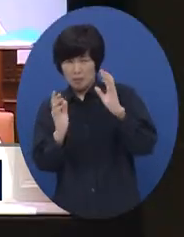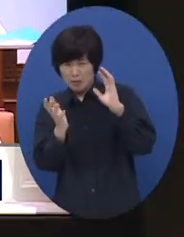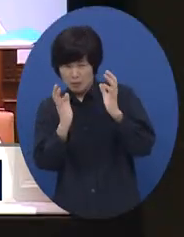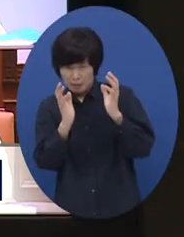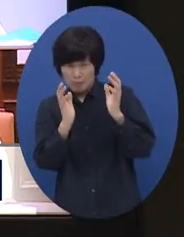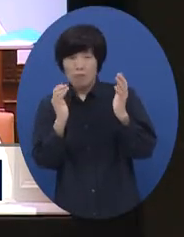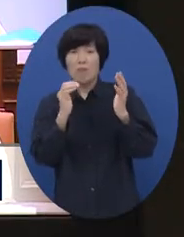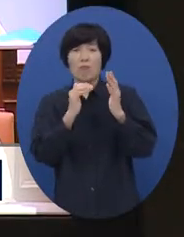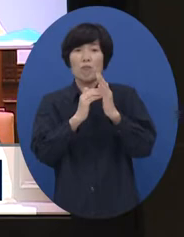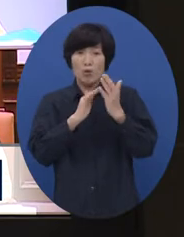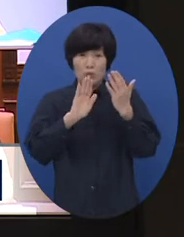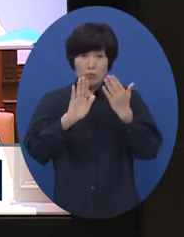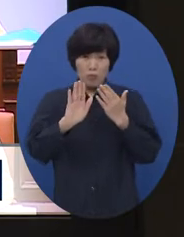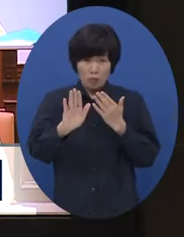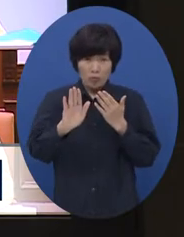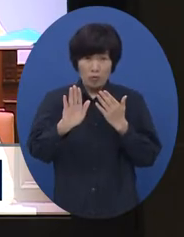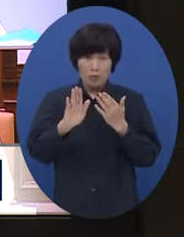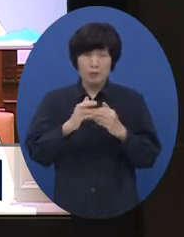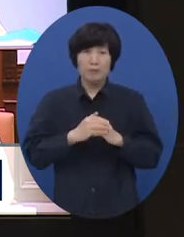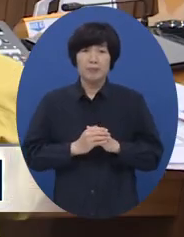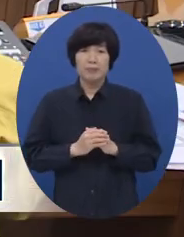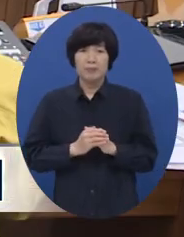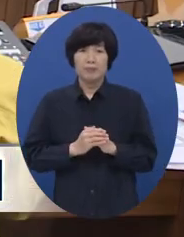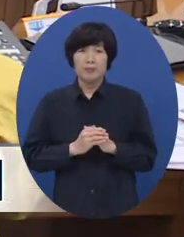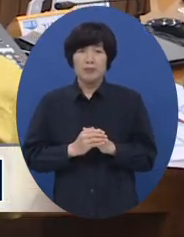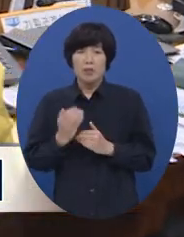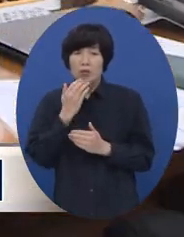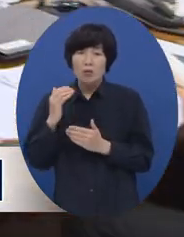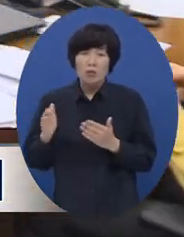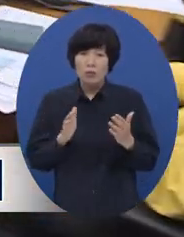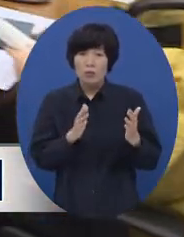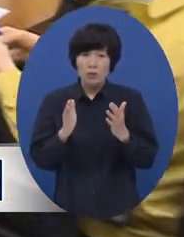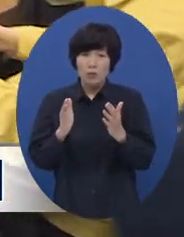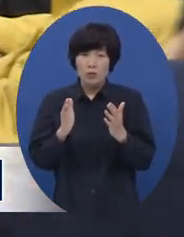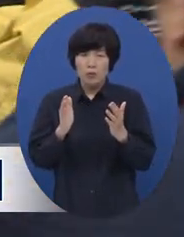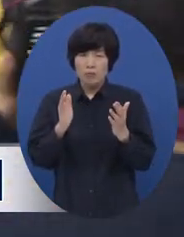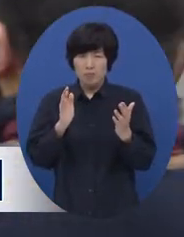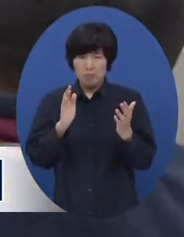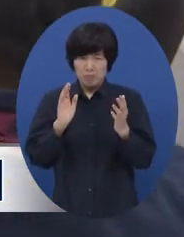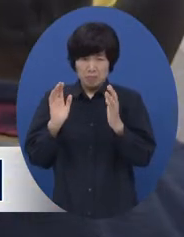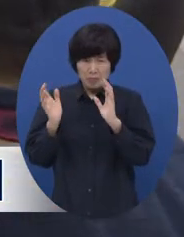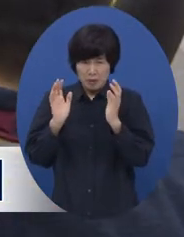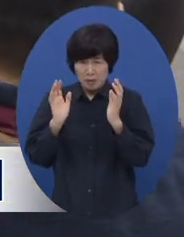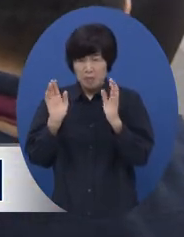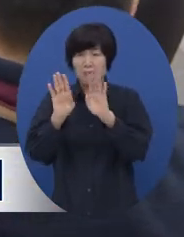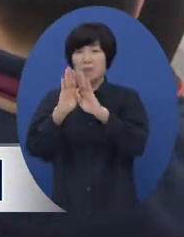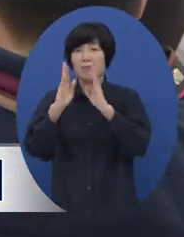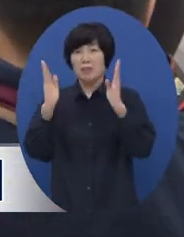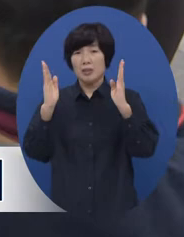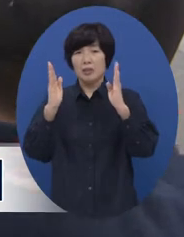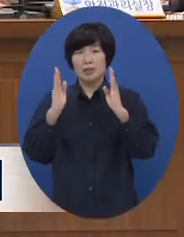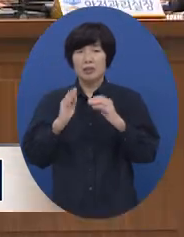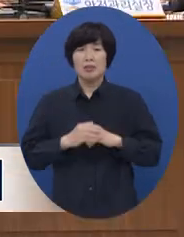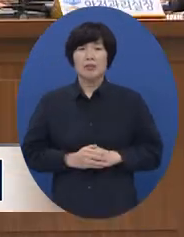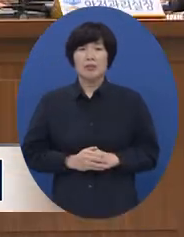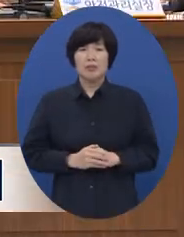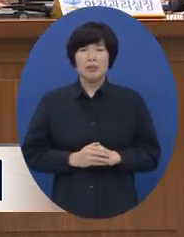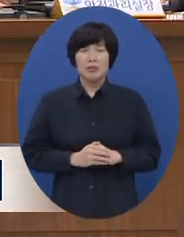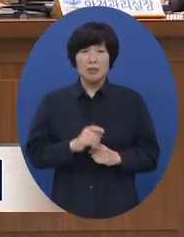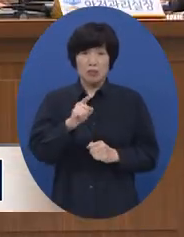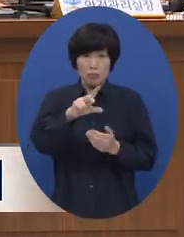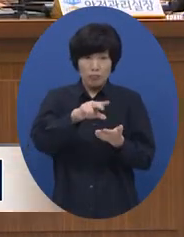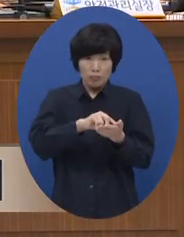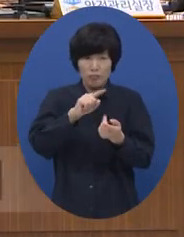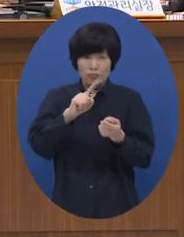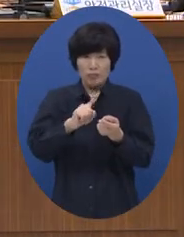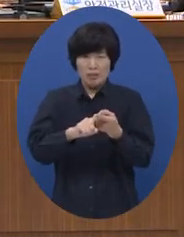바이러스 감염증 대응 종합 점검 회의에 참석한 뒤 시군 단체장 회의를 열어 마스크 매점 매석 행위에 대한 강력한